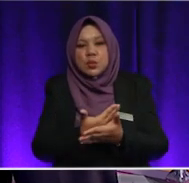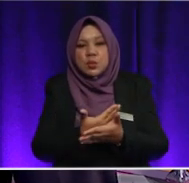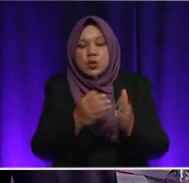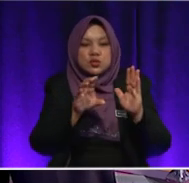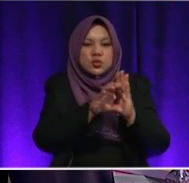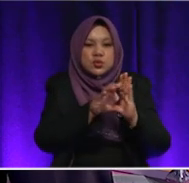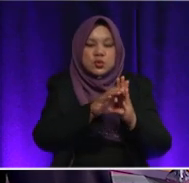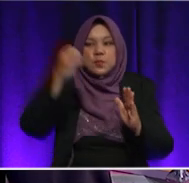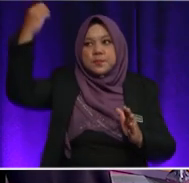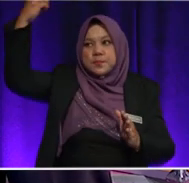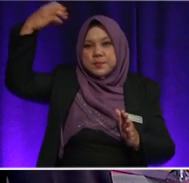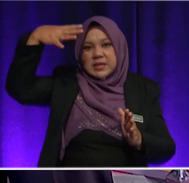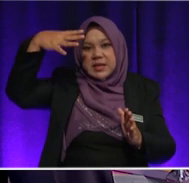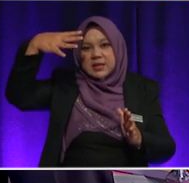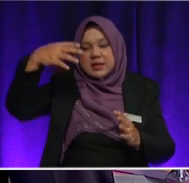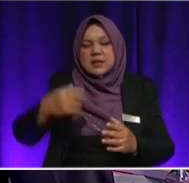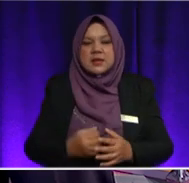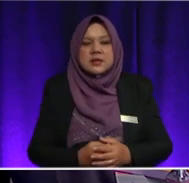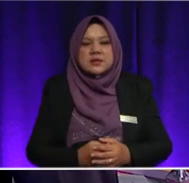cahaya matahari